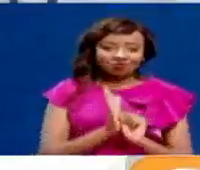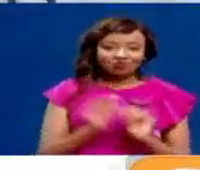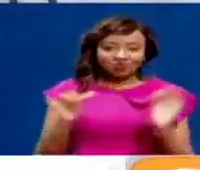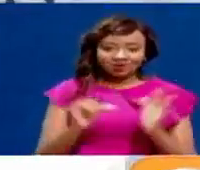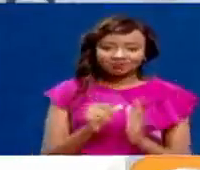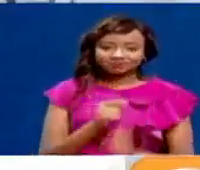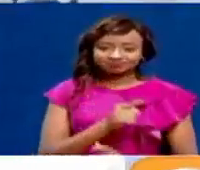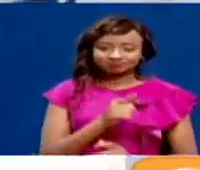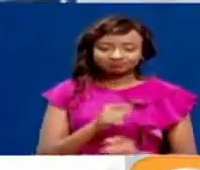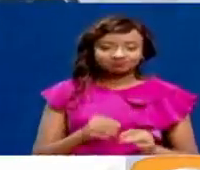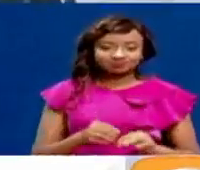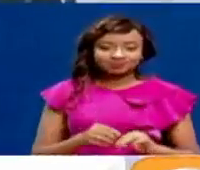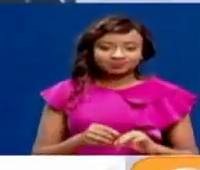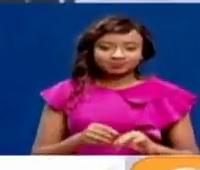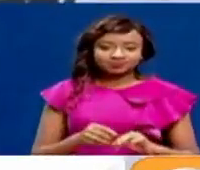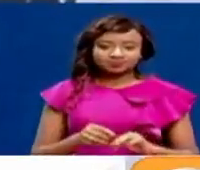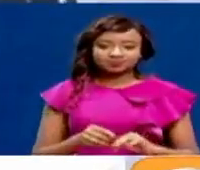COVID-19.